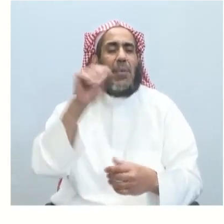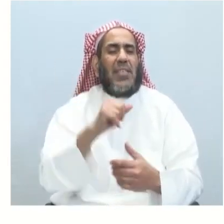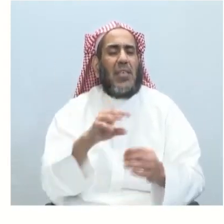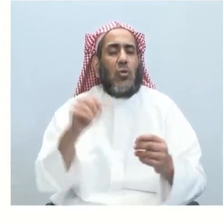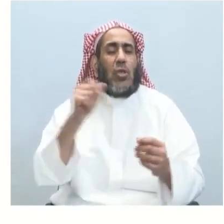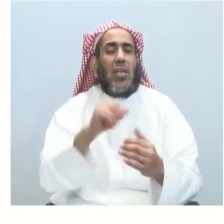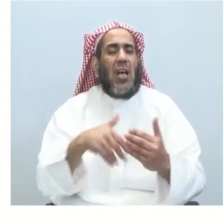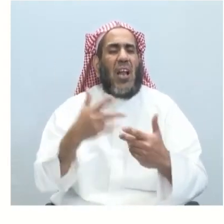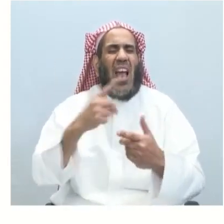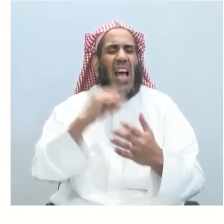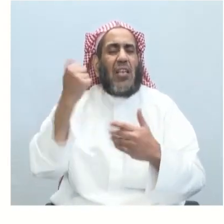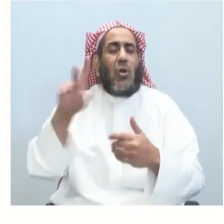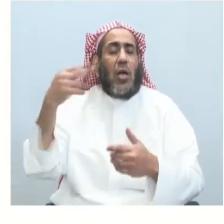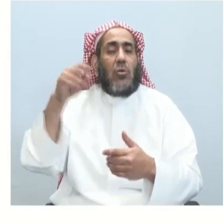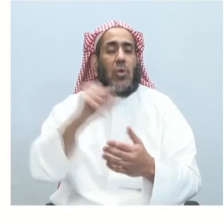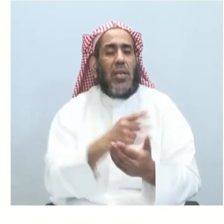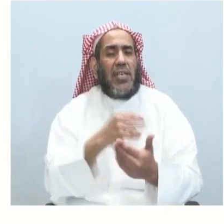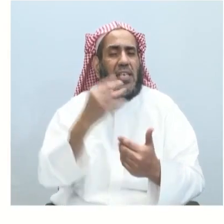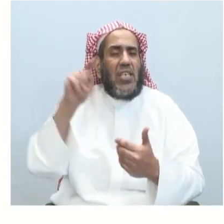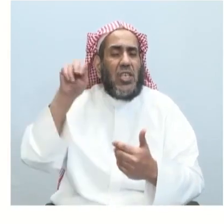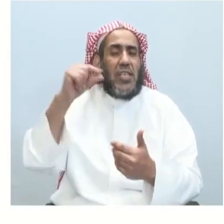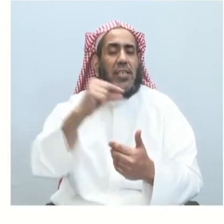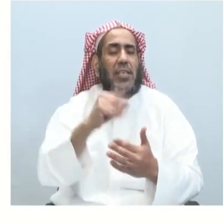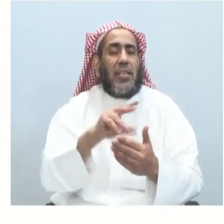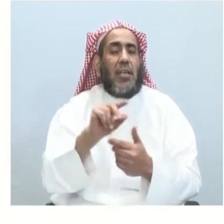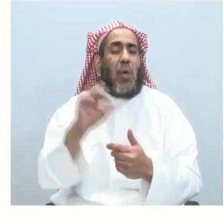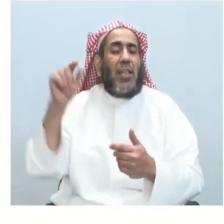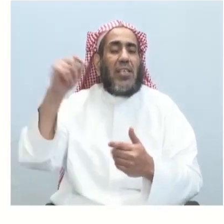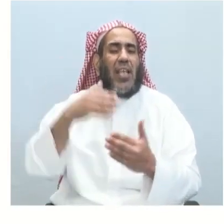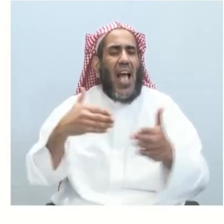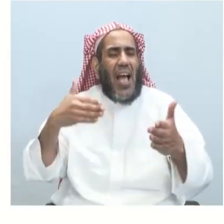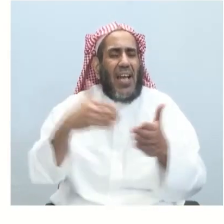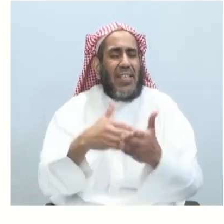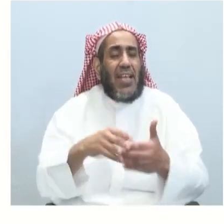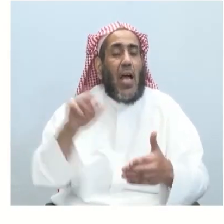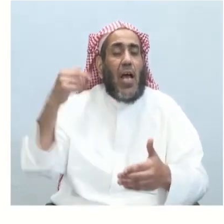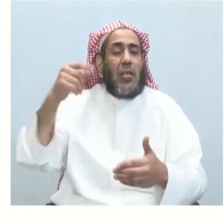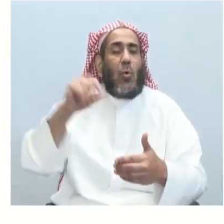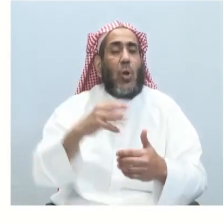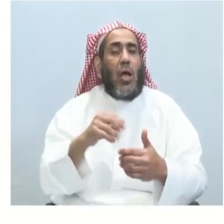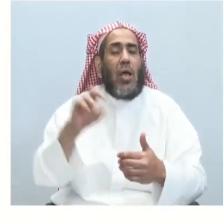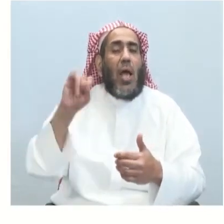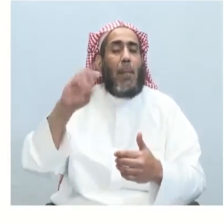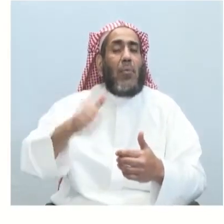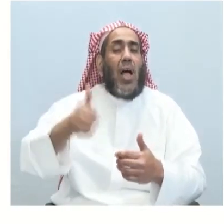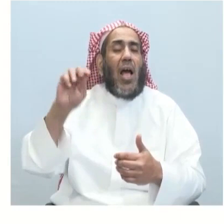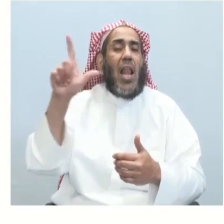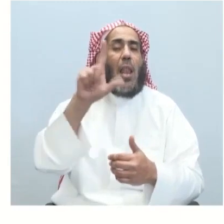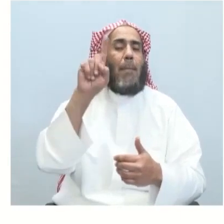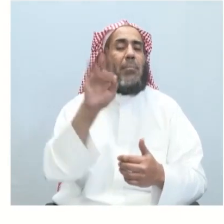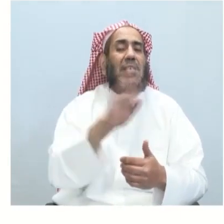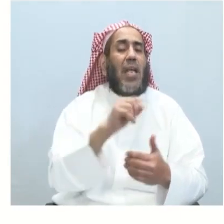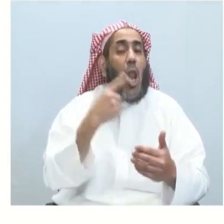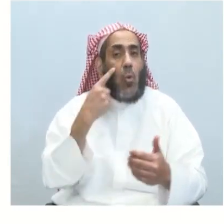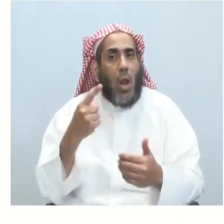نقل الدهر عهده عن الجده عن الجده حتى غدون انضاء لبسي